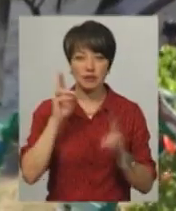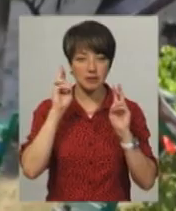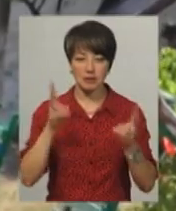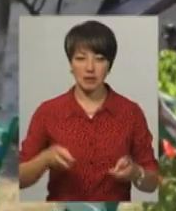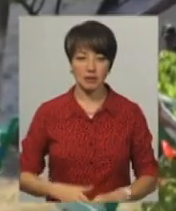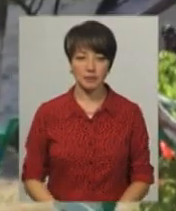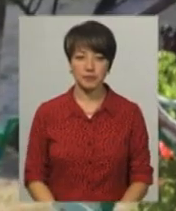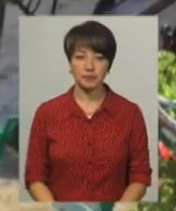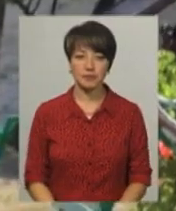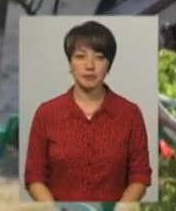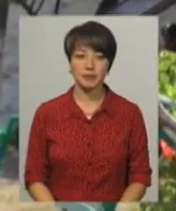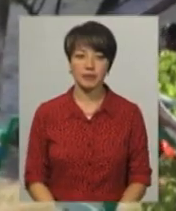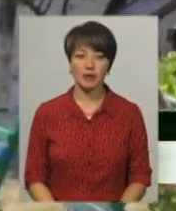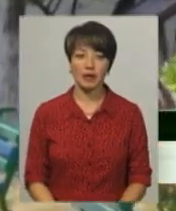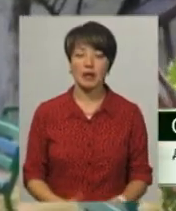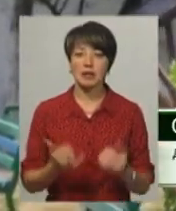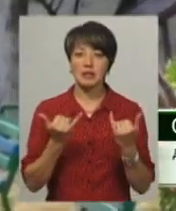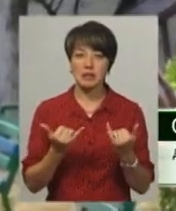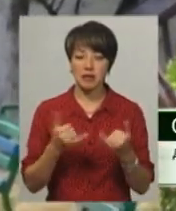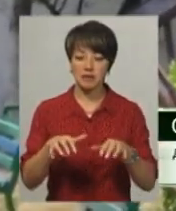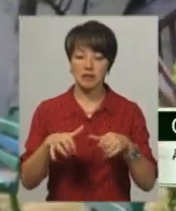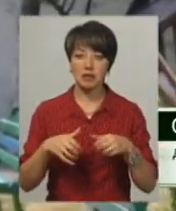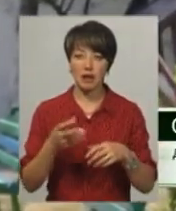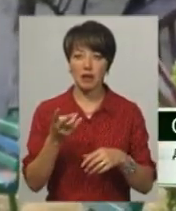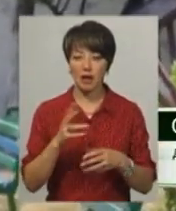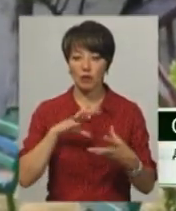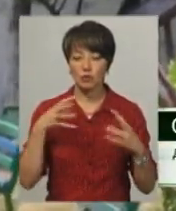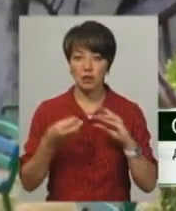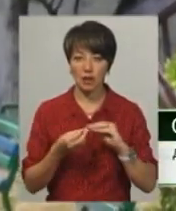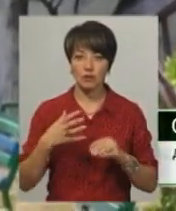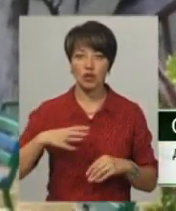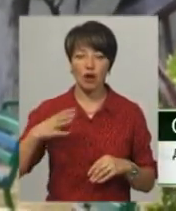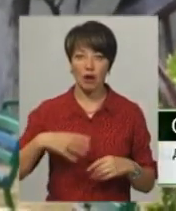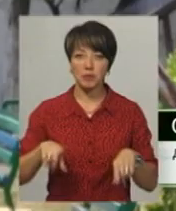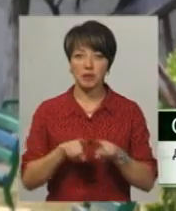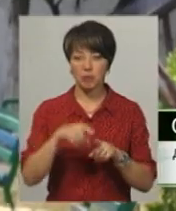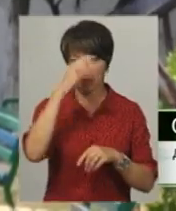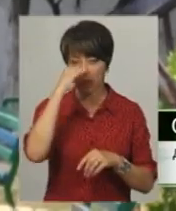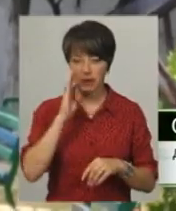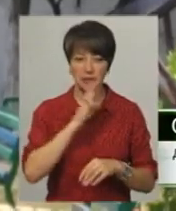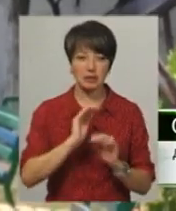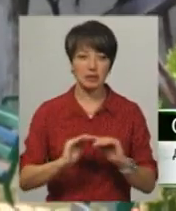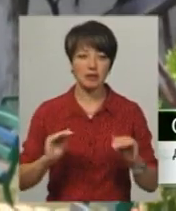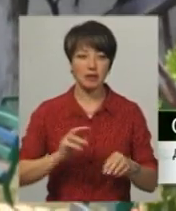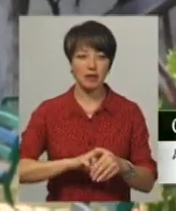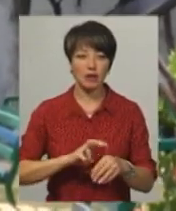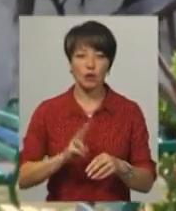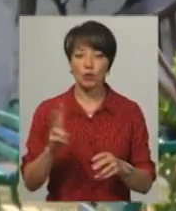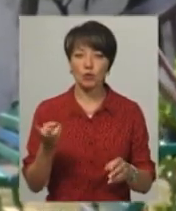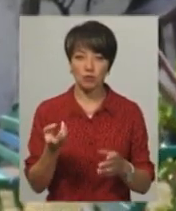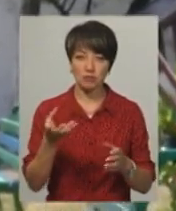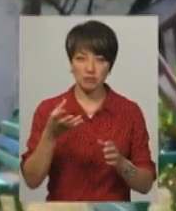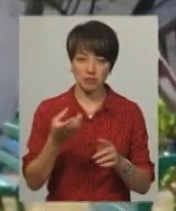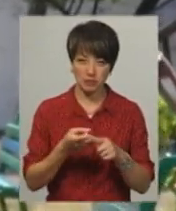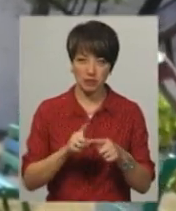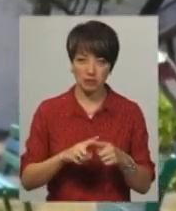знає. Зараз взяті всі аналізи, результати аналізів ми чекаємо так само, як і батьки, і діти, і врачі, і лікарі, хто причетний до цього.